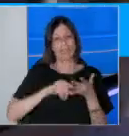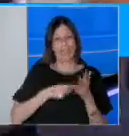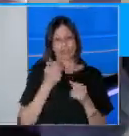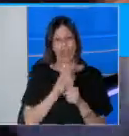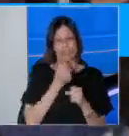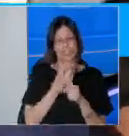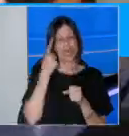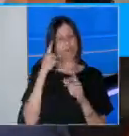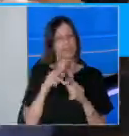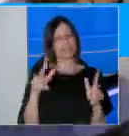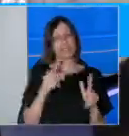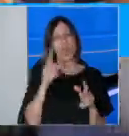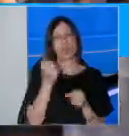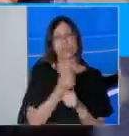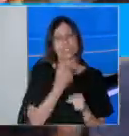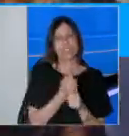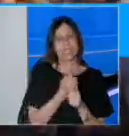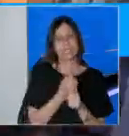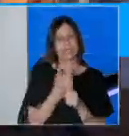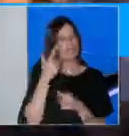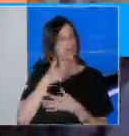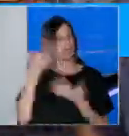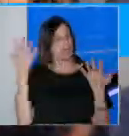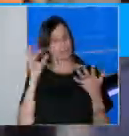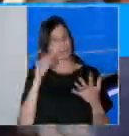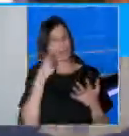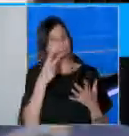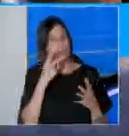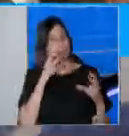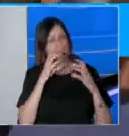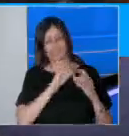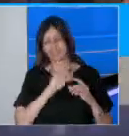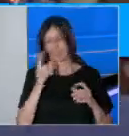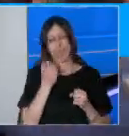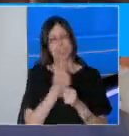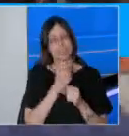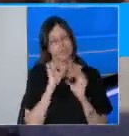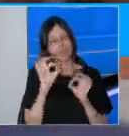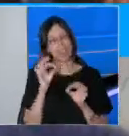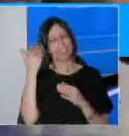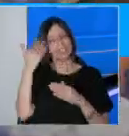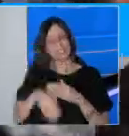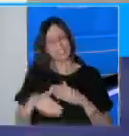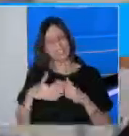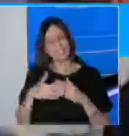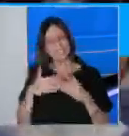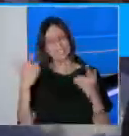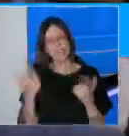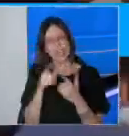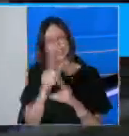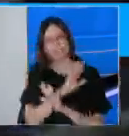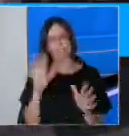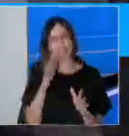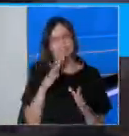מערכות מצב? הרי לא עושים מערכות מצב רעבתניות, רק בשביל להראות בתקשורת, אבל עושים מערכות מצב כדי לסיים את האירוע הזה בלי